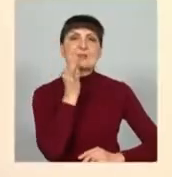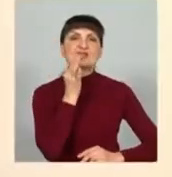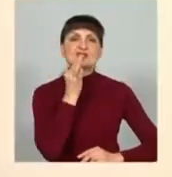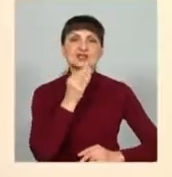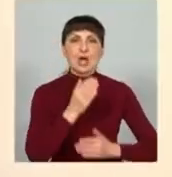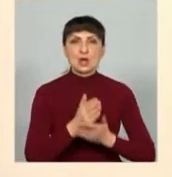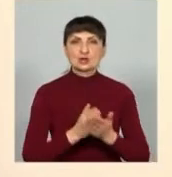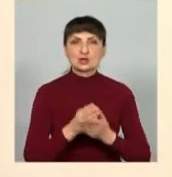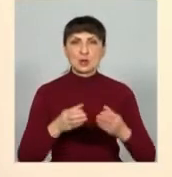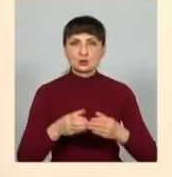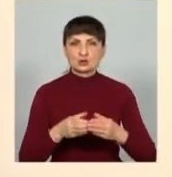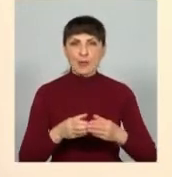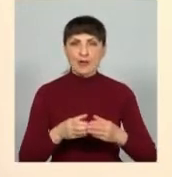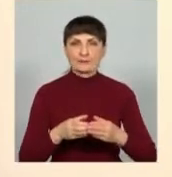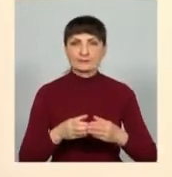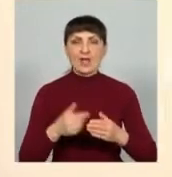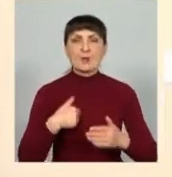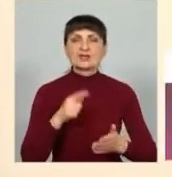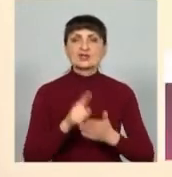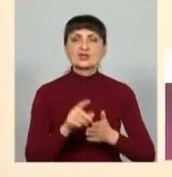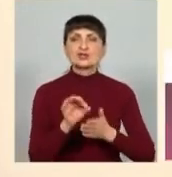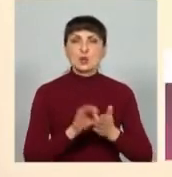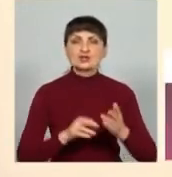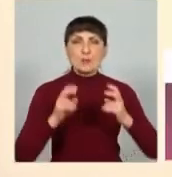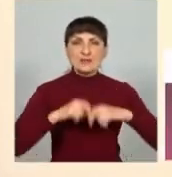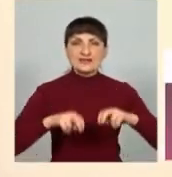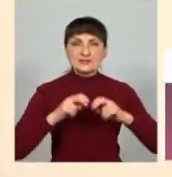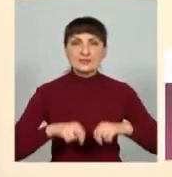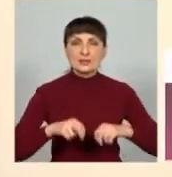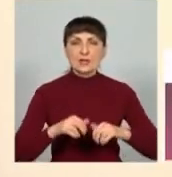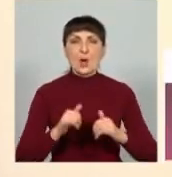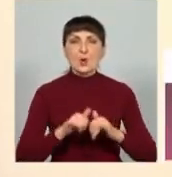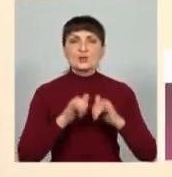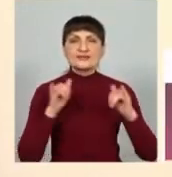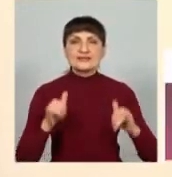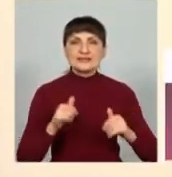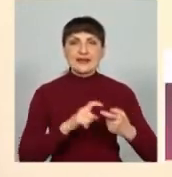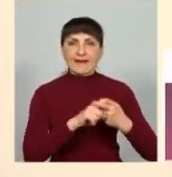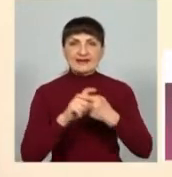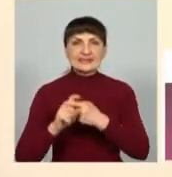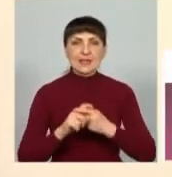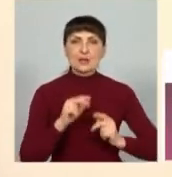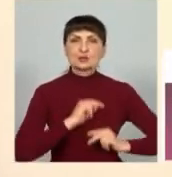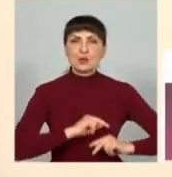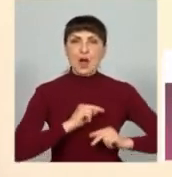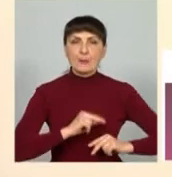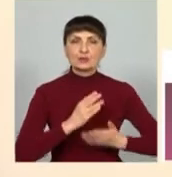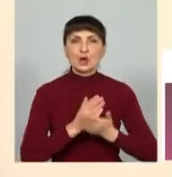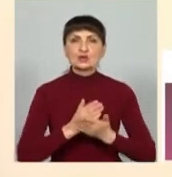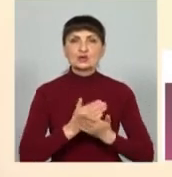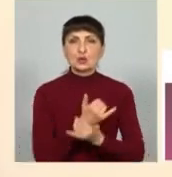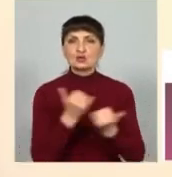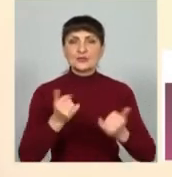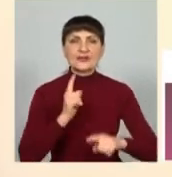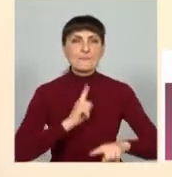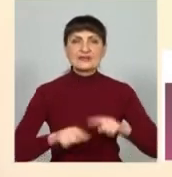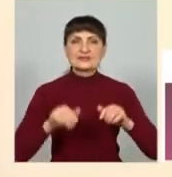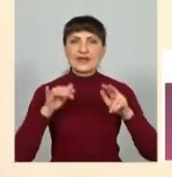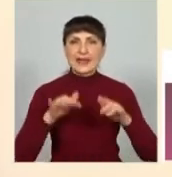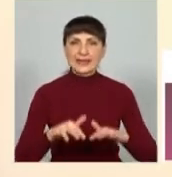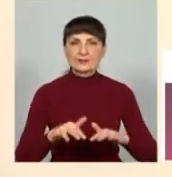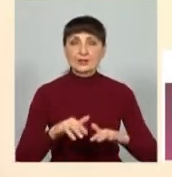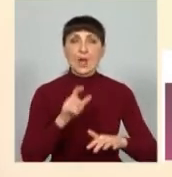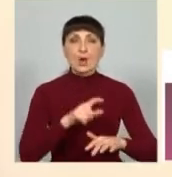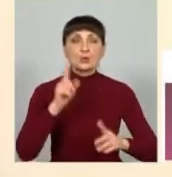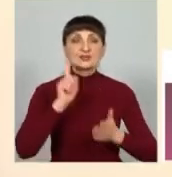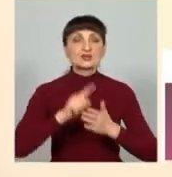Мы должны срочно пересмотреть, усилить диспетчеризацию, координацию работ служб для своевременного реагирования. Жители